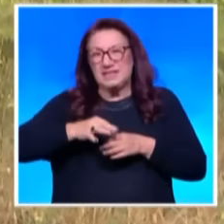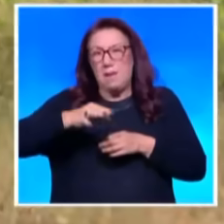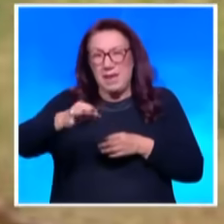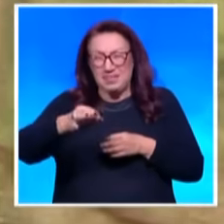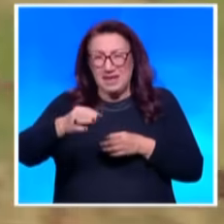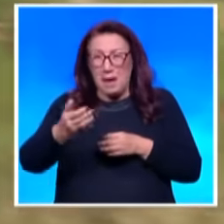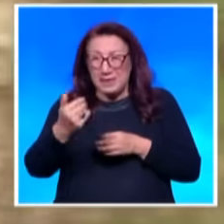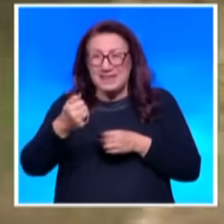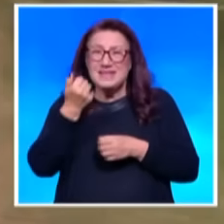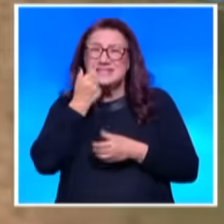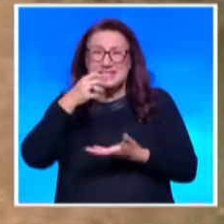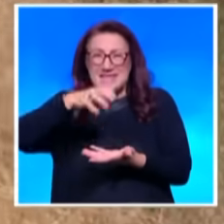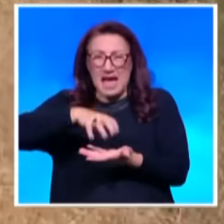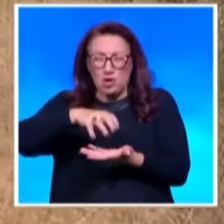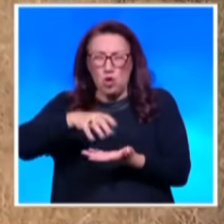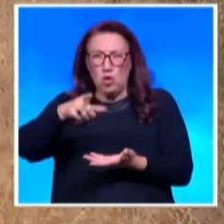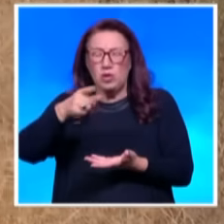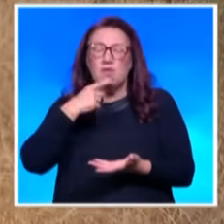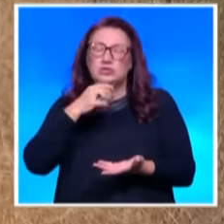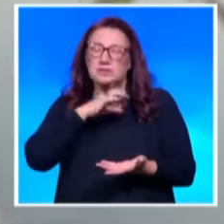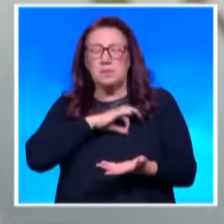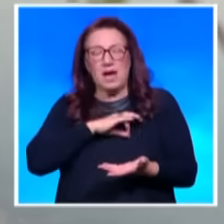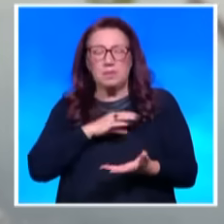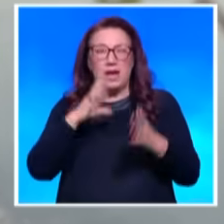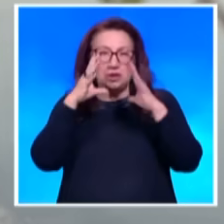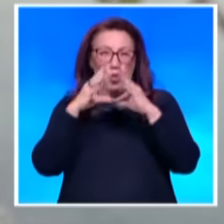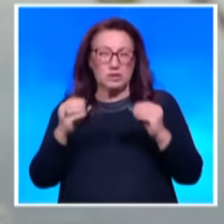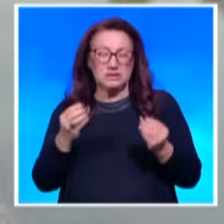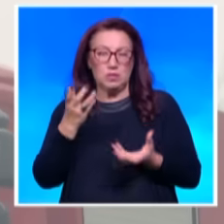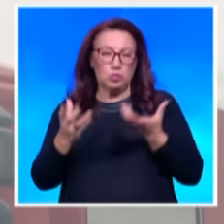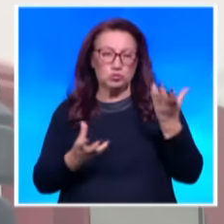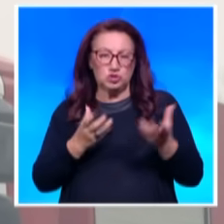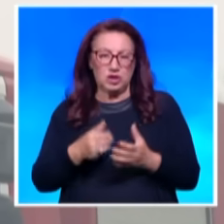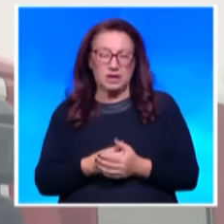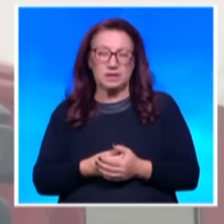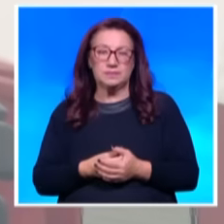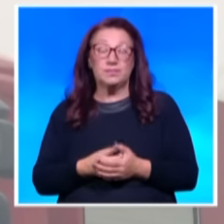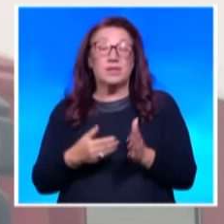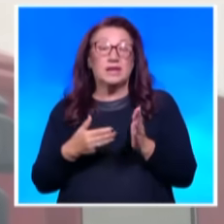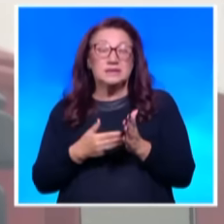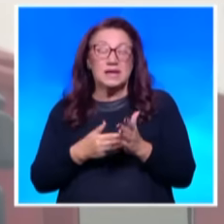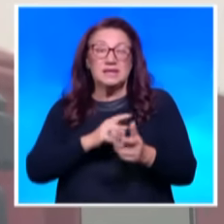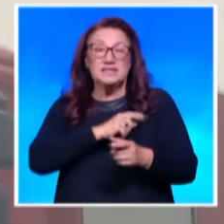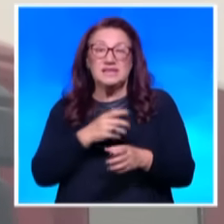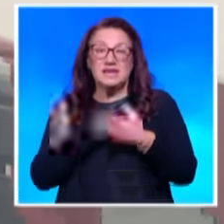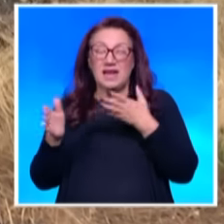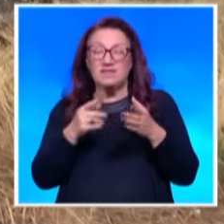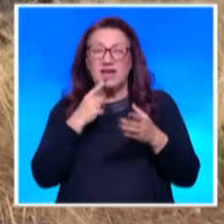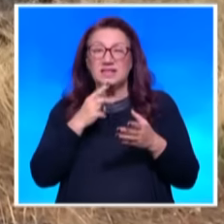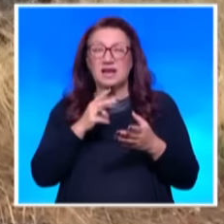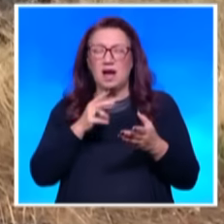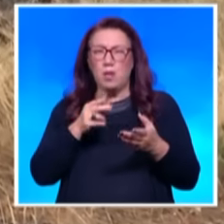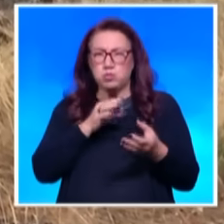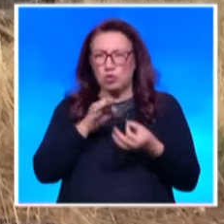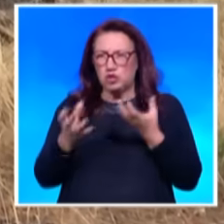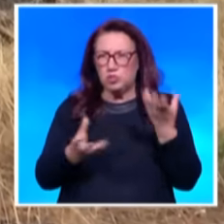да спрем пожара. За съжаление пък това, за да спрем да влезе в селото, следствие на силния вятър тръгна по посока вилната зона.